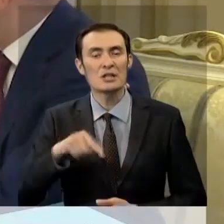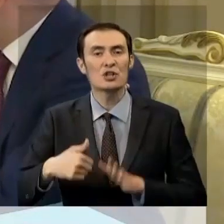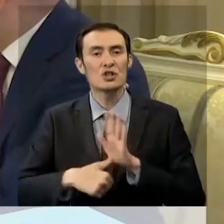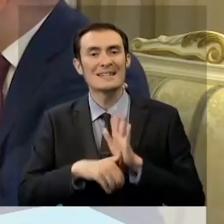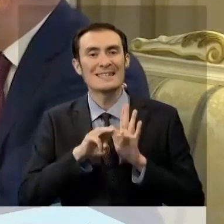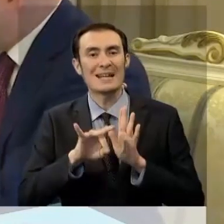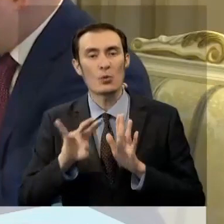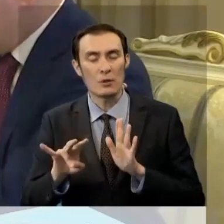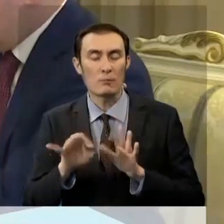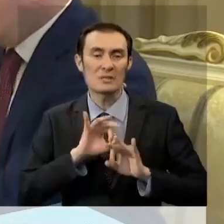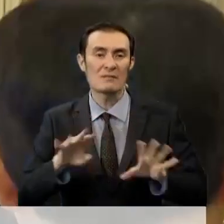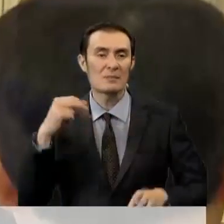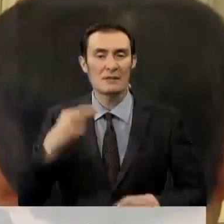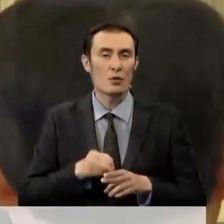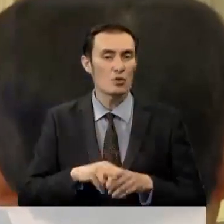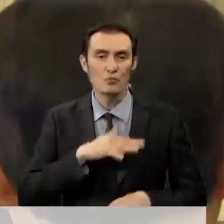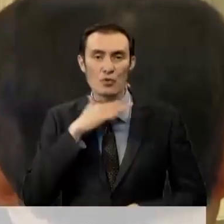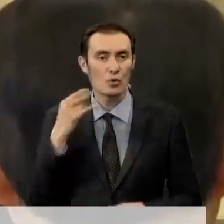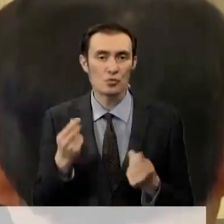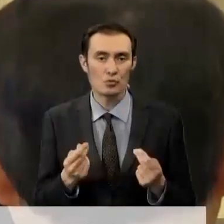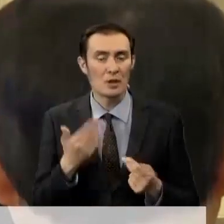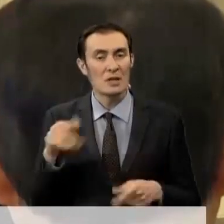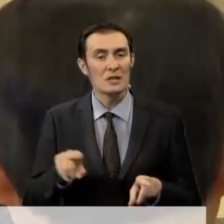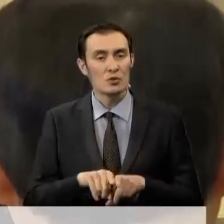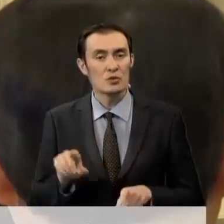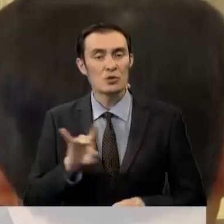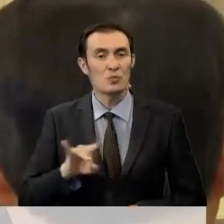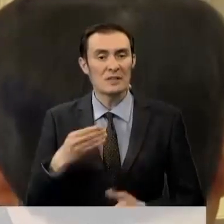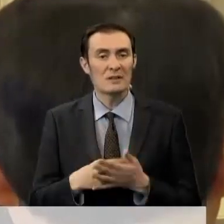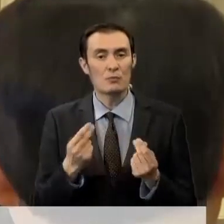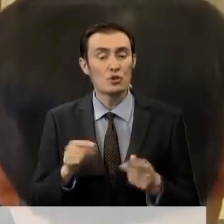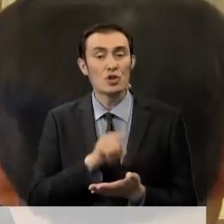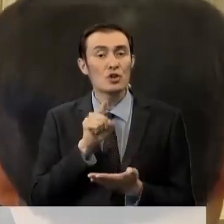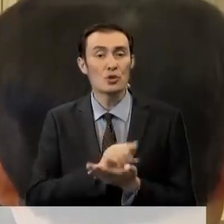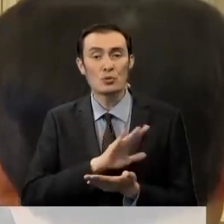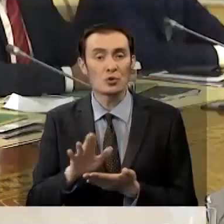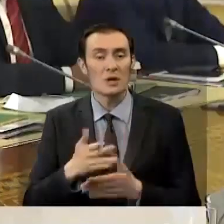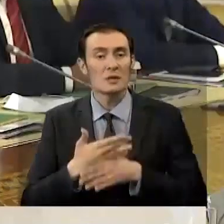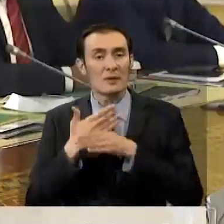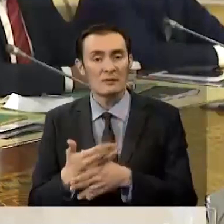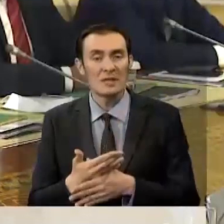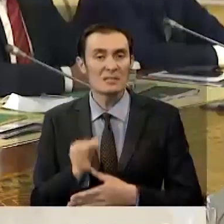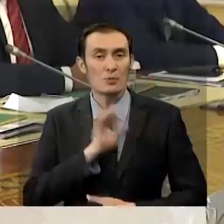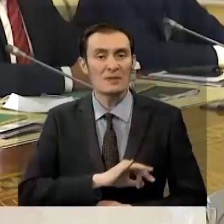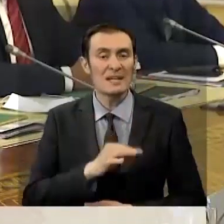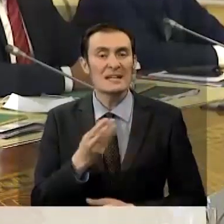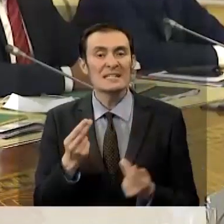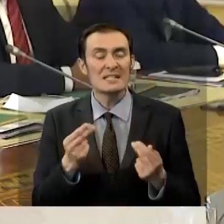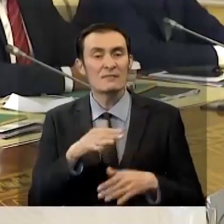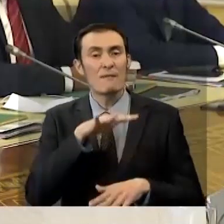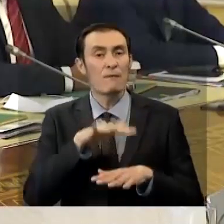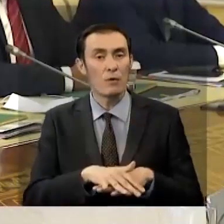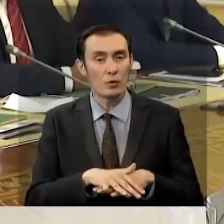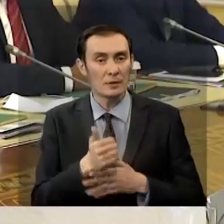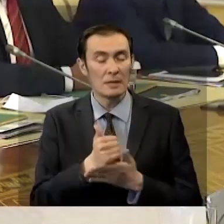триллиона. По словам президента, это очень большие суммы. Он заявил, что республиканский бюджет не должен опираться на использование средств фонда. Также